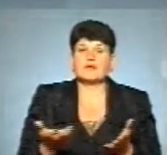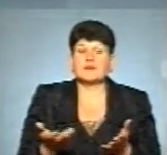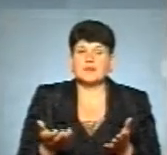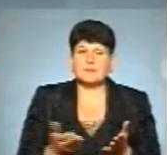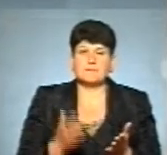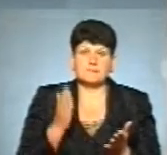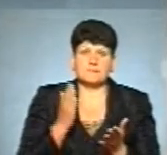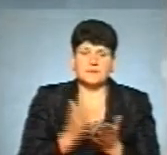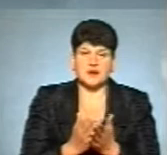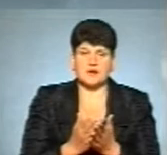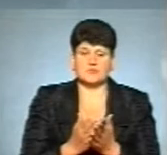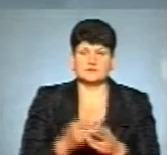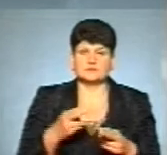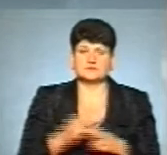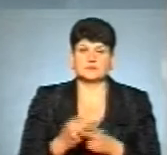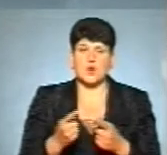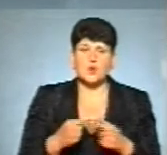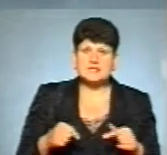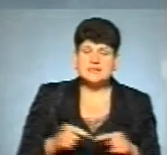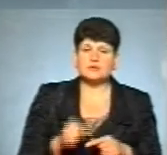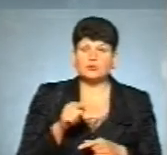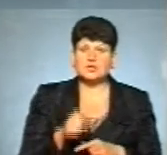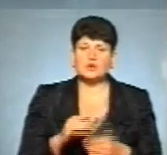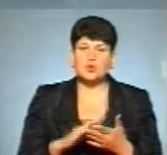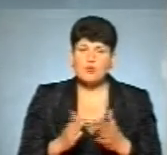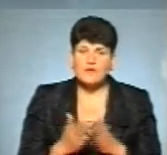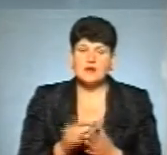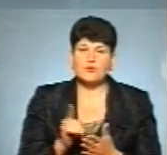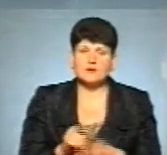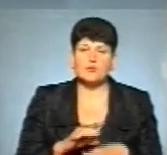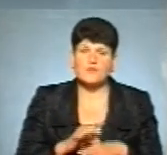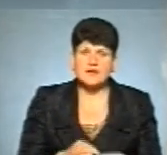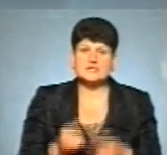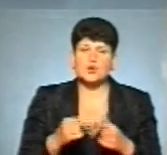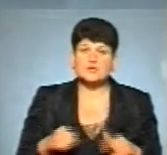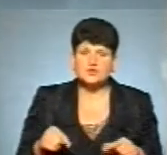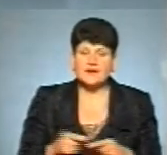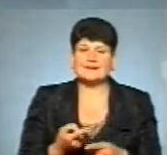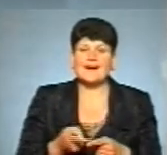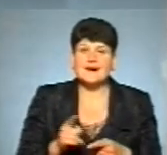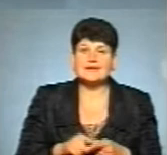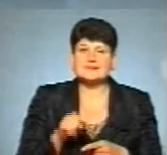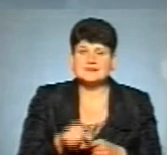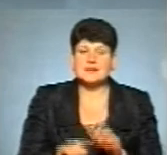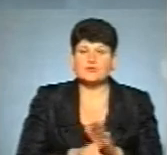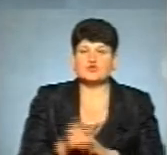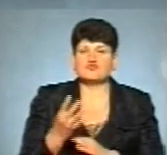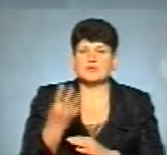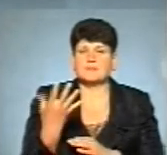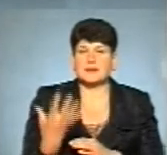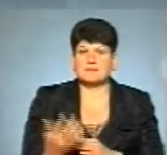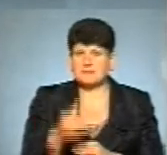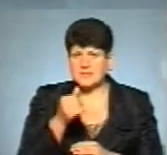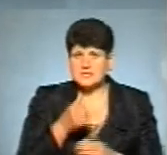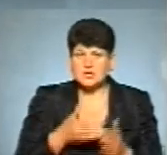прямо б'ють по організаторах, бо ти домовляєшся, мусиш щось привезти, мусиш щось організувати, і це починається за 4-5 місяців